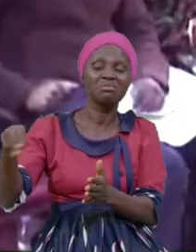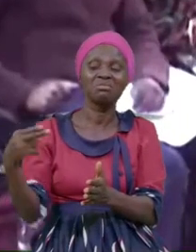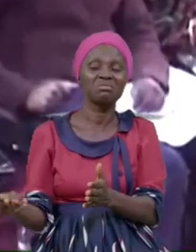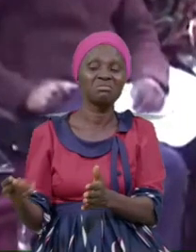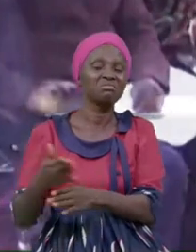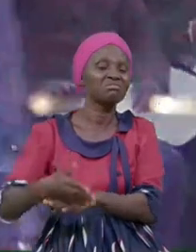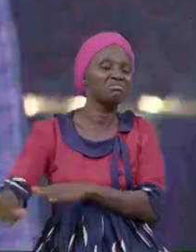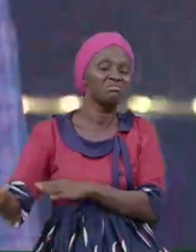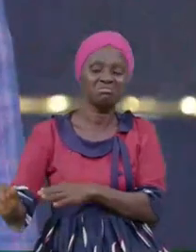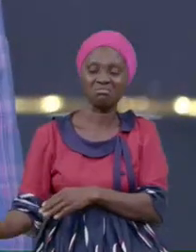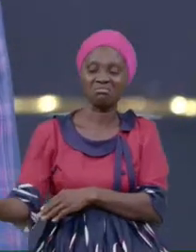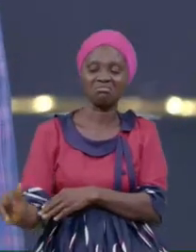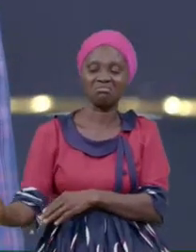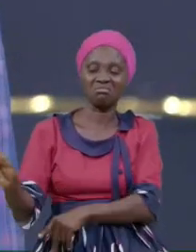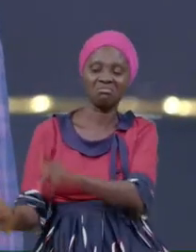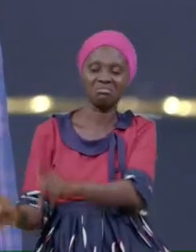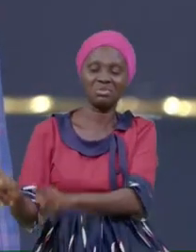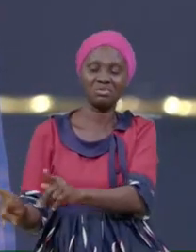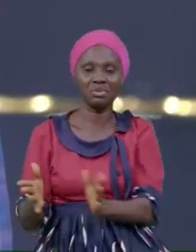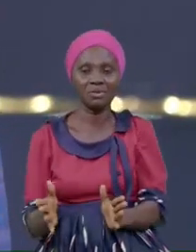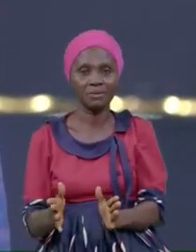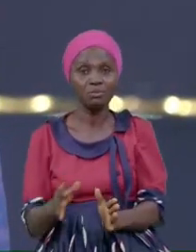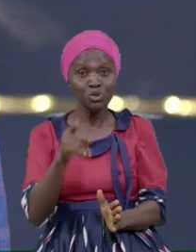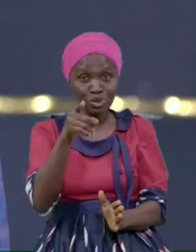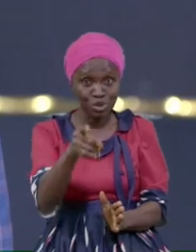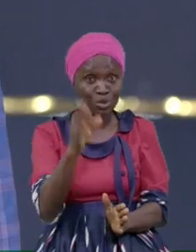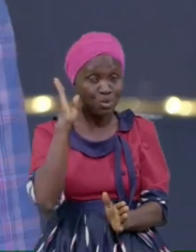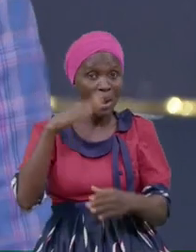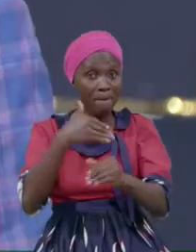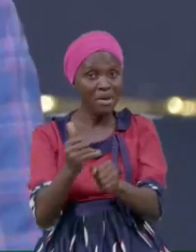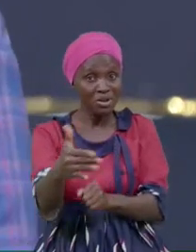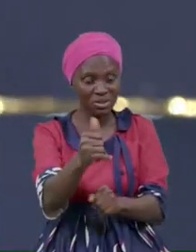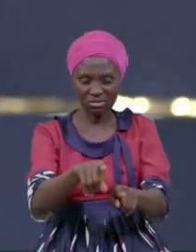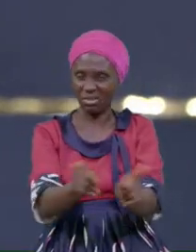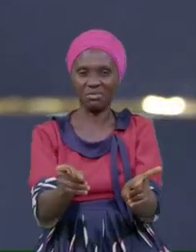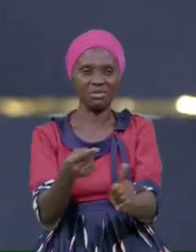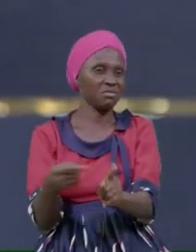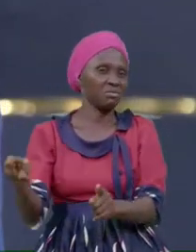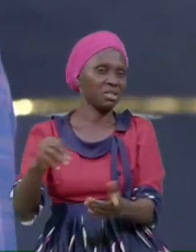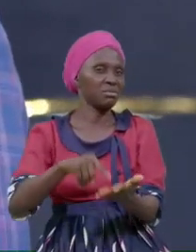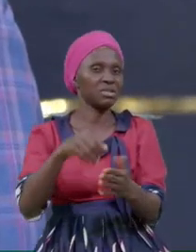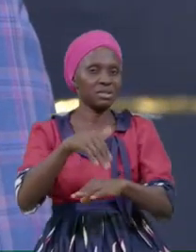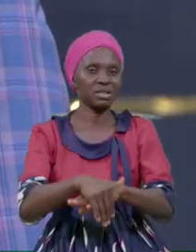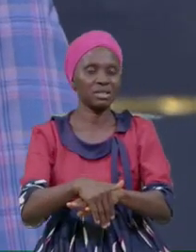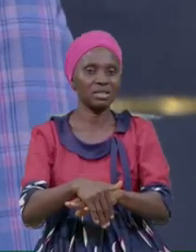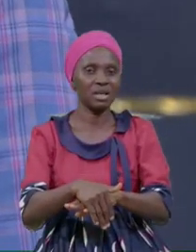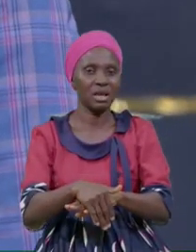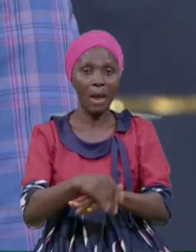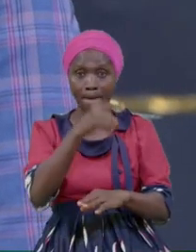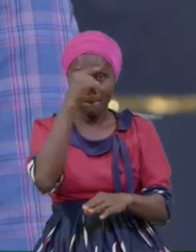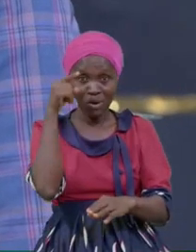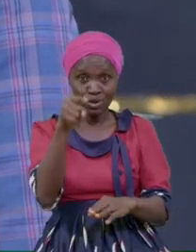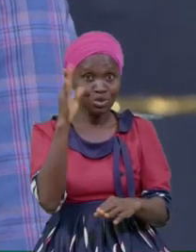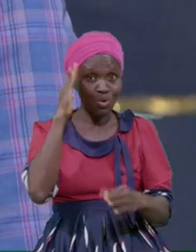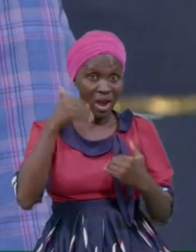Même qu'on va balayer. Tu vas te distinguer ce soir. En ayant la grâce